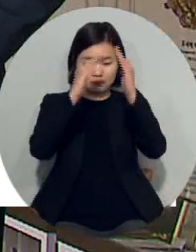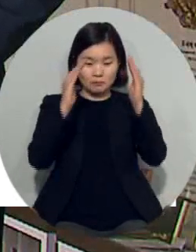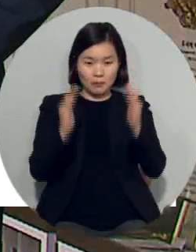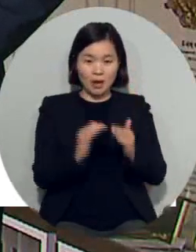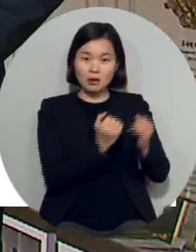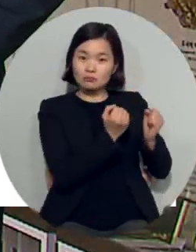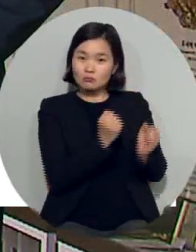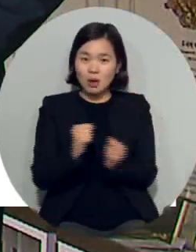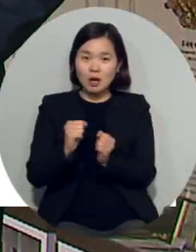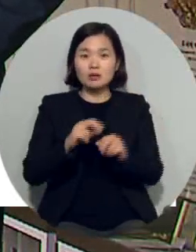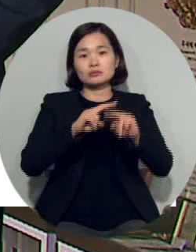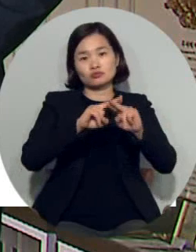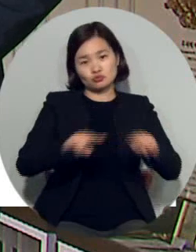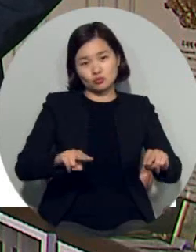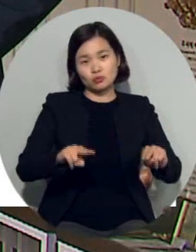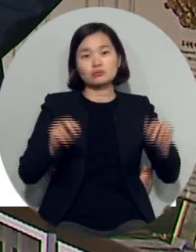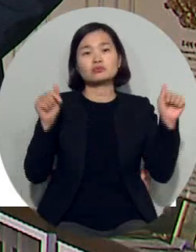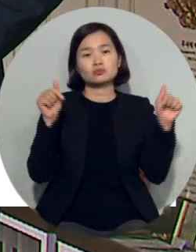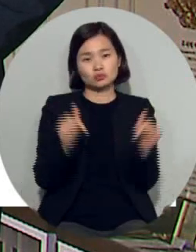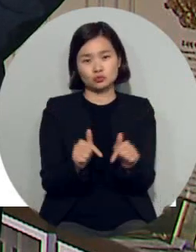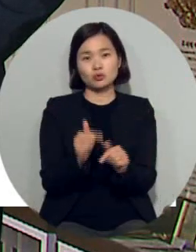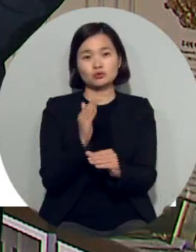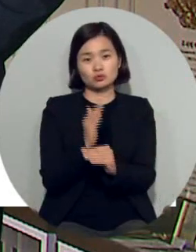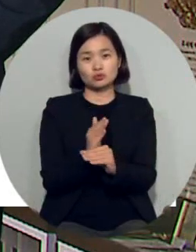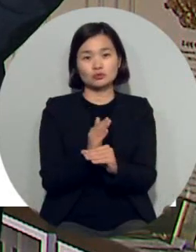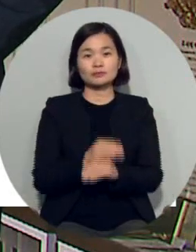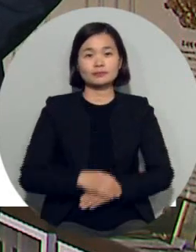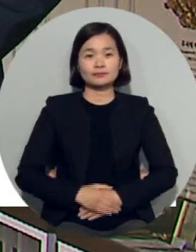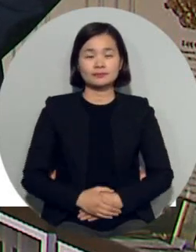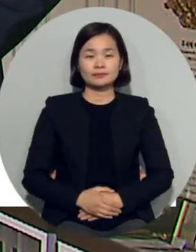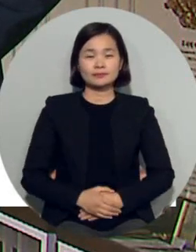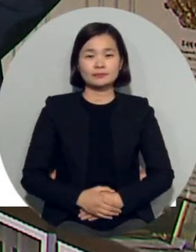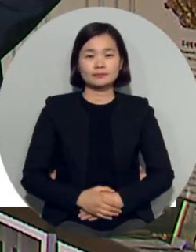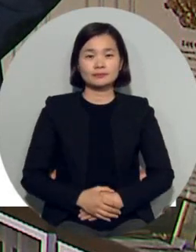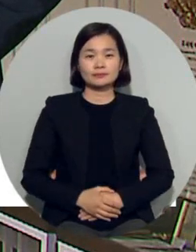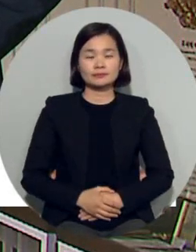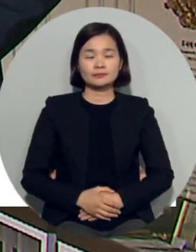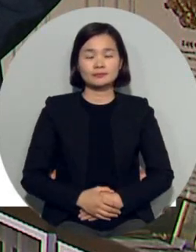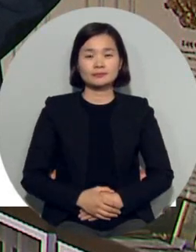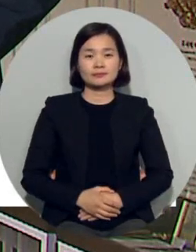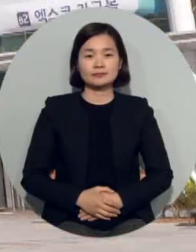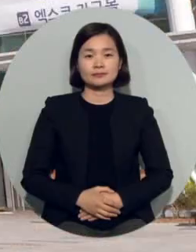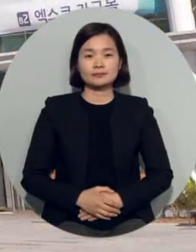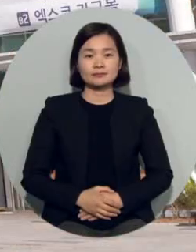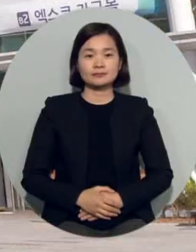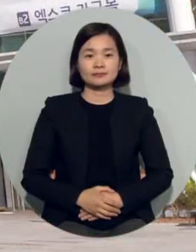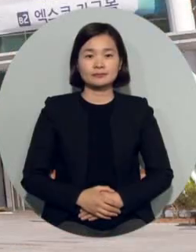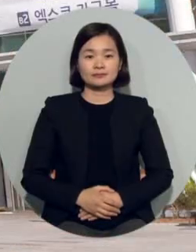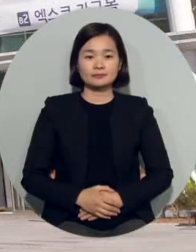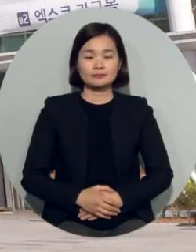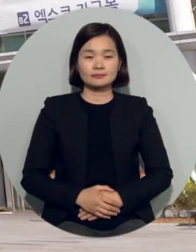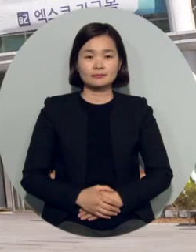줄줄이 취소 또는 축소되고 있습니다. 이 소식은 손흥민 기자가 보도합니다.